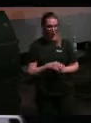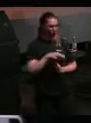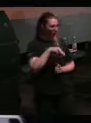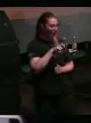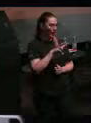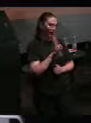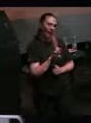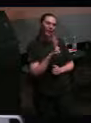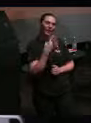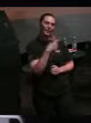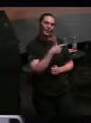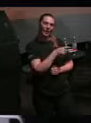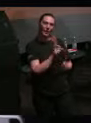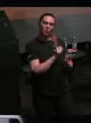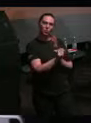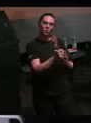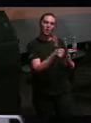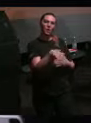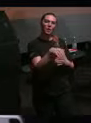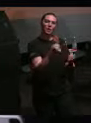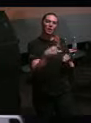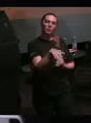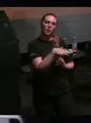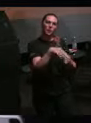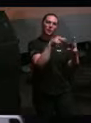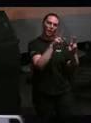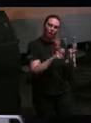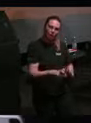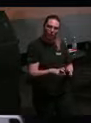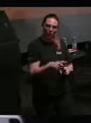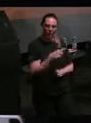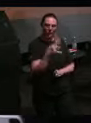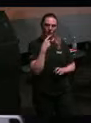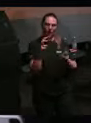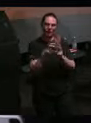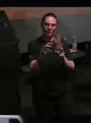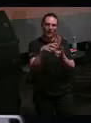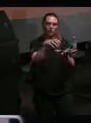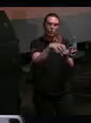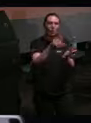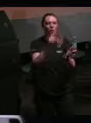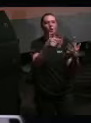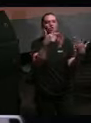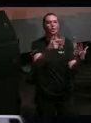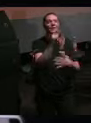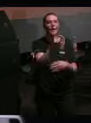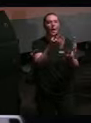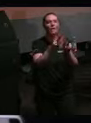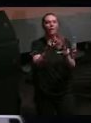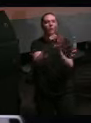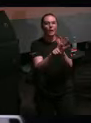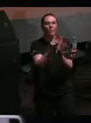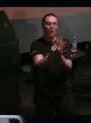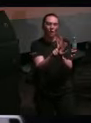en kraftmarkedanalyse, så snakket dere om elektrifisering av sokkelen, at det kunne være cirka 7 terawattimer I